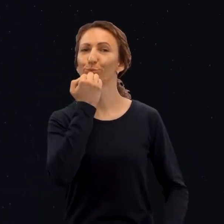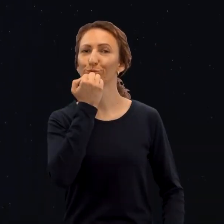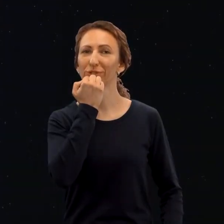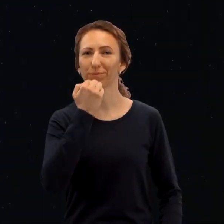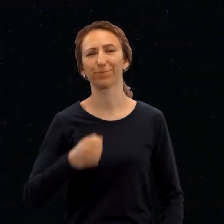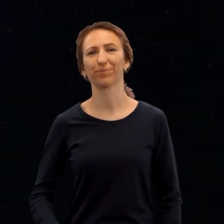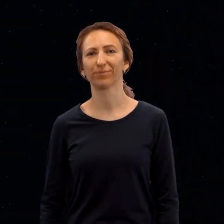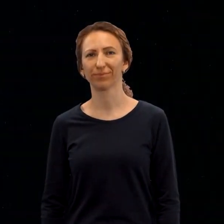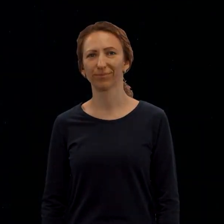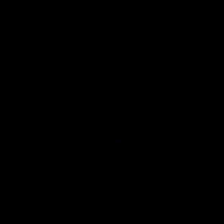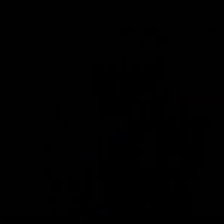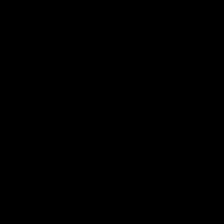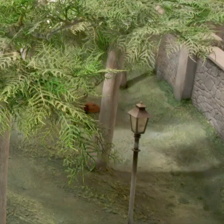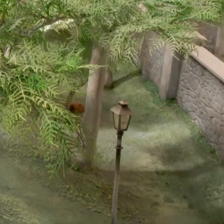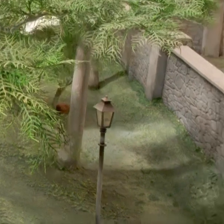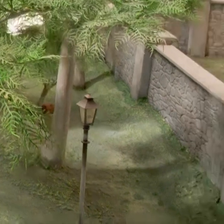was.